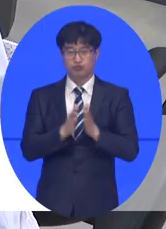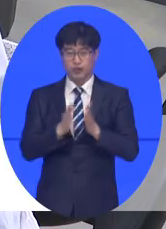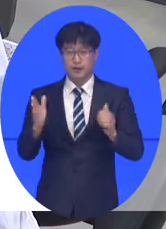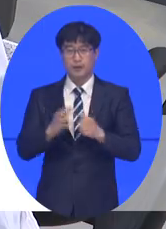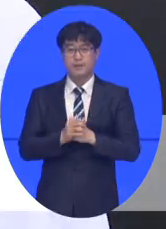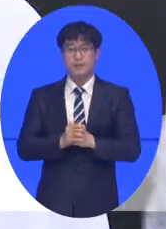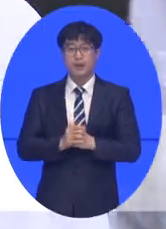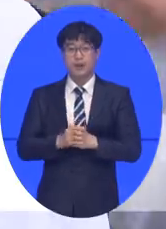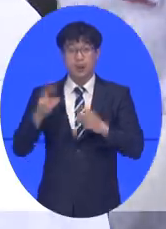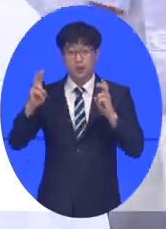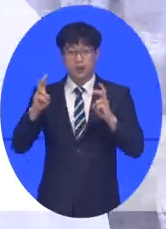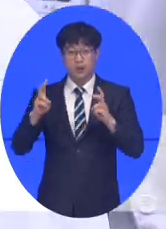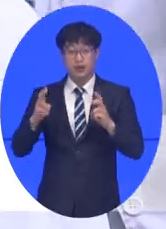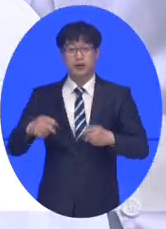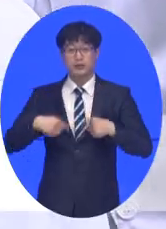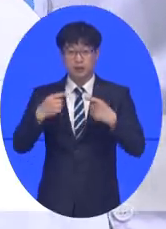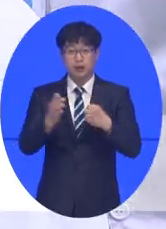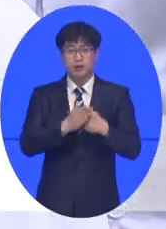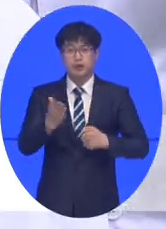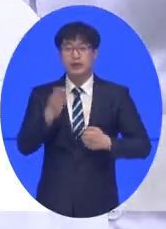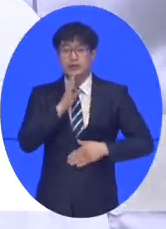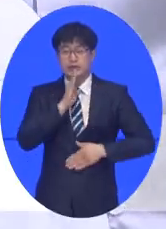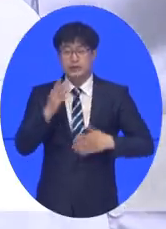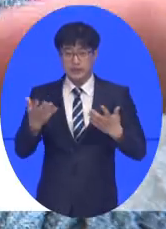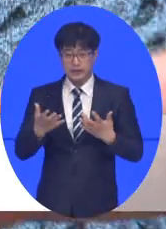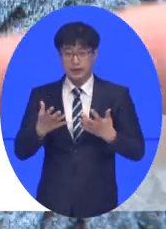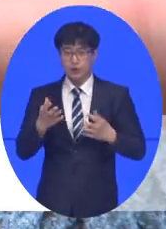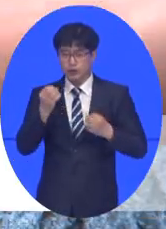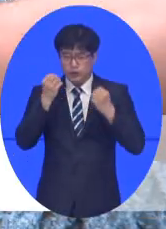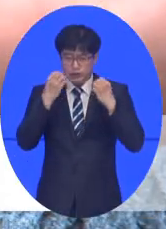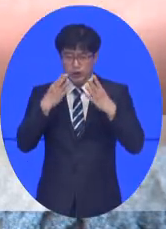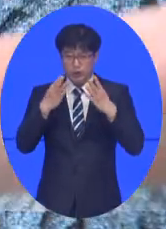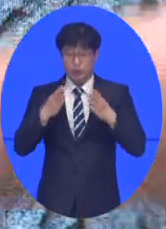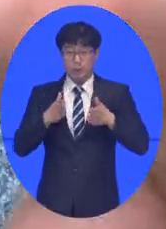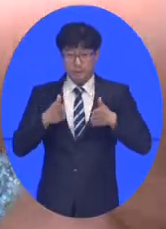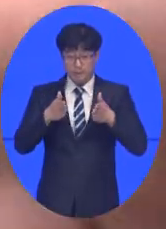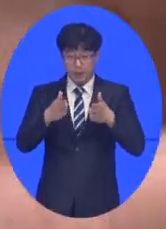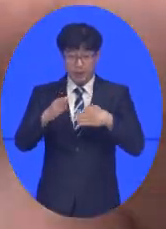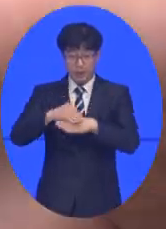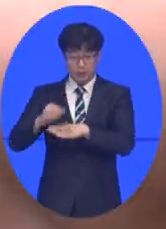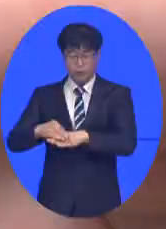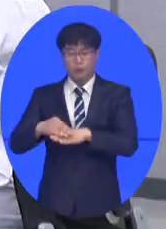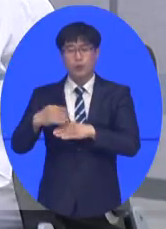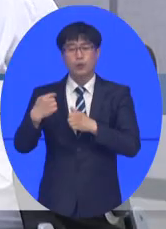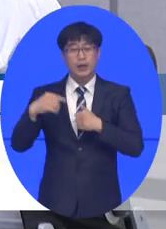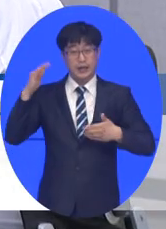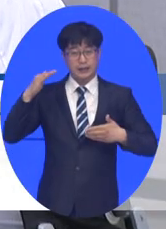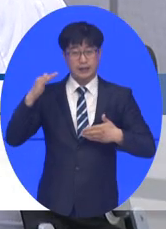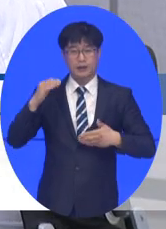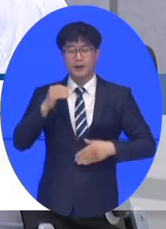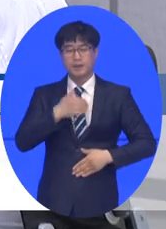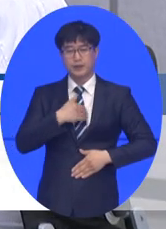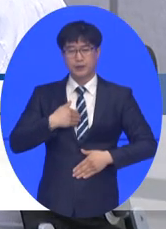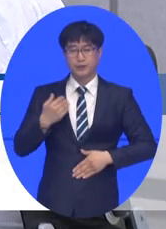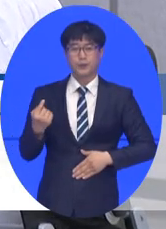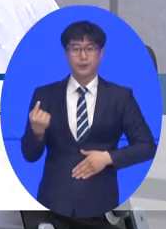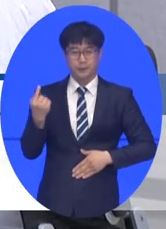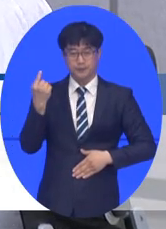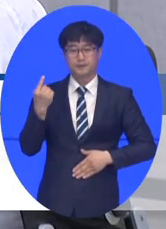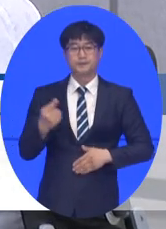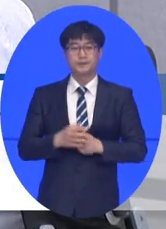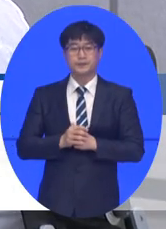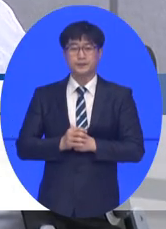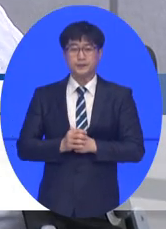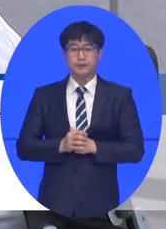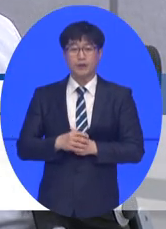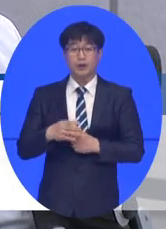때문에 실무는 물론이고 최신 동향도 반영돼 교육생들의 만족도도 높습니다. 저 이런 장비들에 대해서 이론 같은 것들은